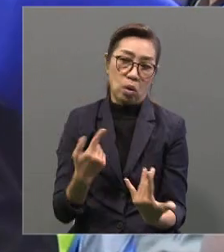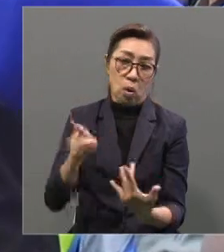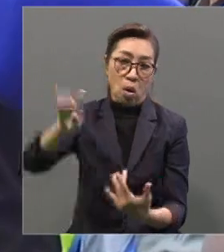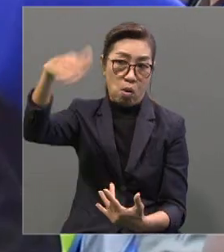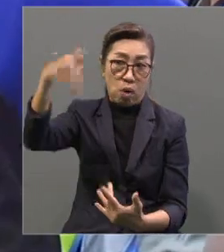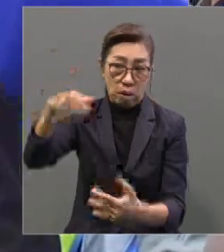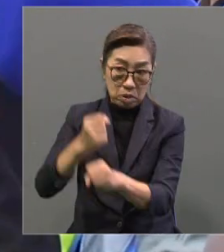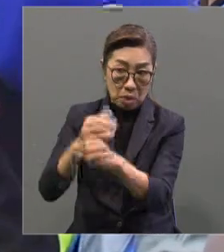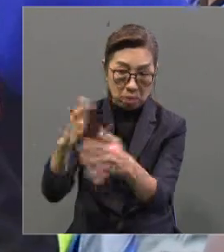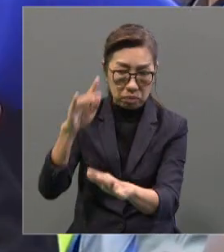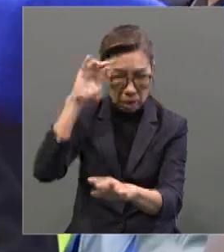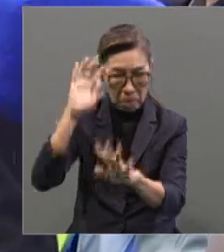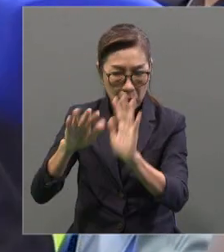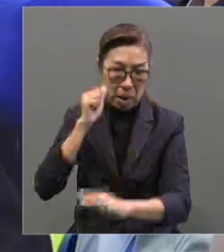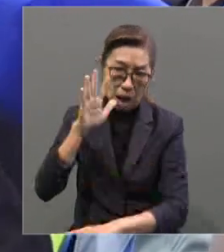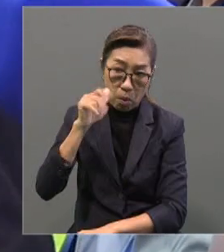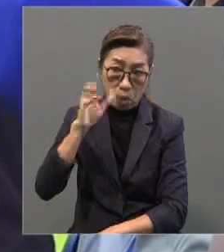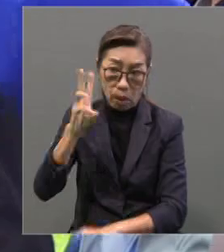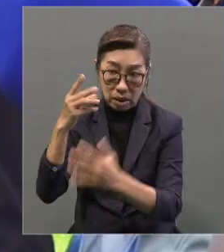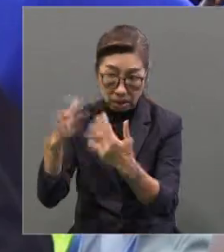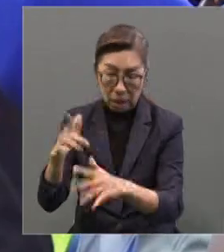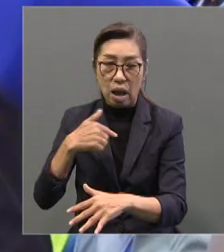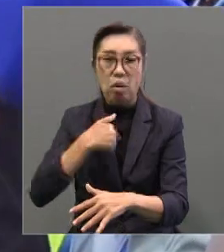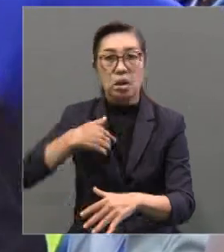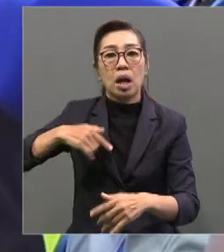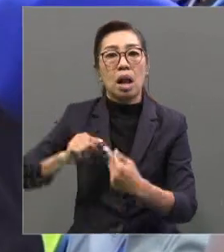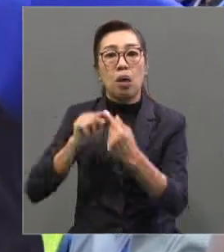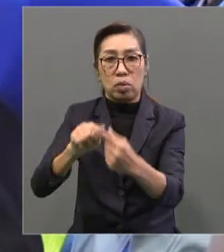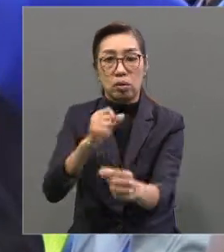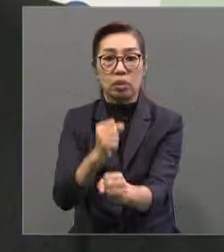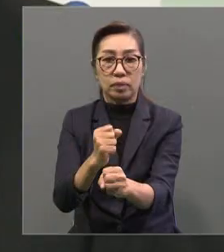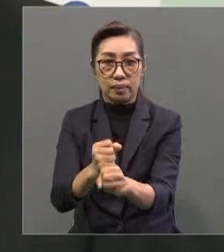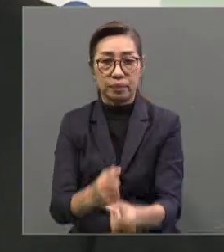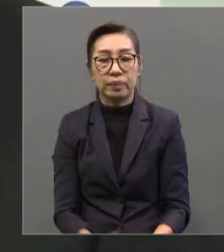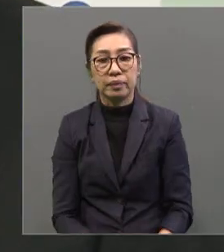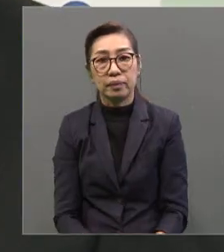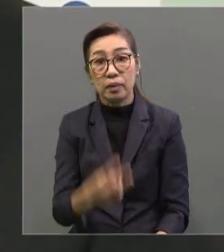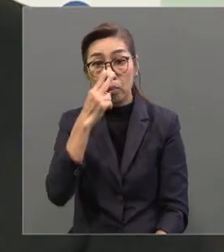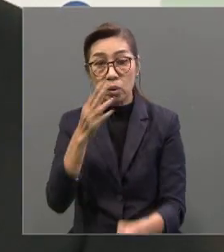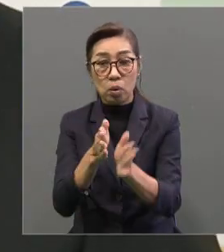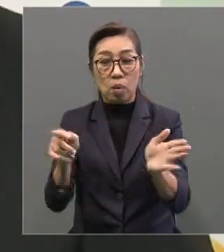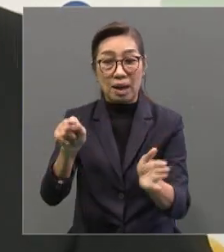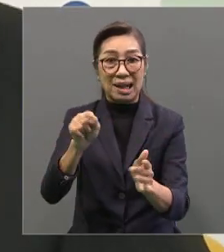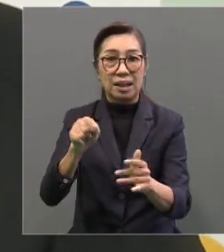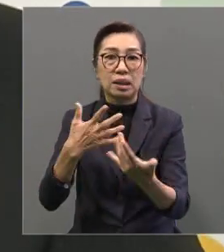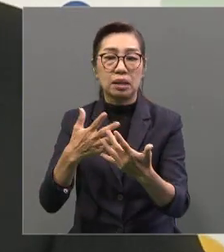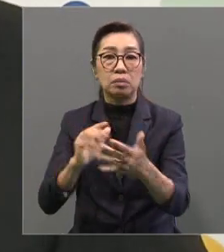อยู่ระยะหนึ่งนะครับก็ประมาณ 5-6 วันอย่างที่บอกไปสักครู่นี้ ดูภาพรวมสำหรับเหตุการณ์ที่เกิดขึ้นคือเมื่อช่วงเช้าเนี่ยท่าน